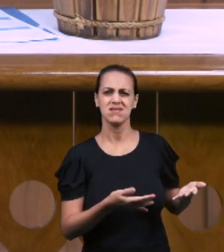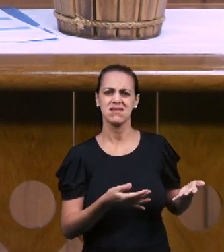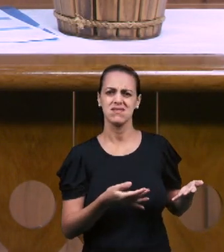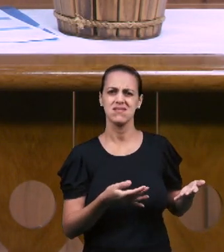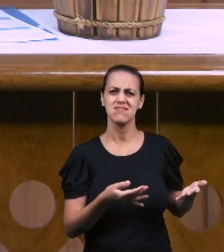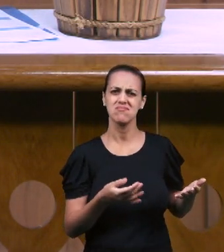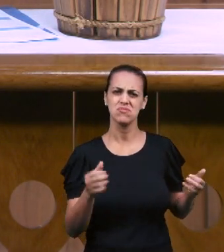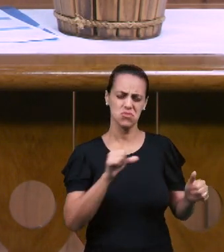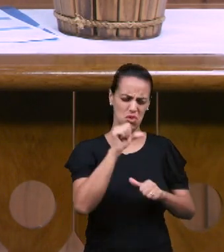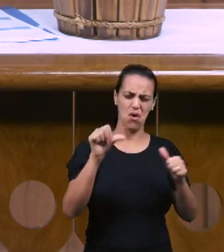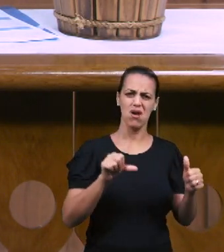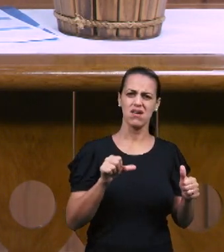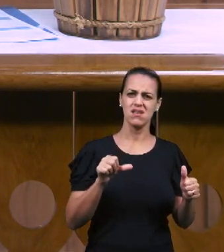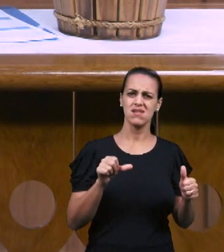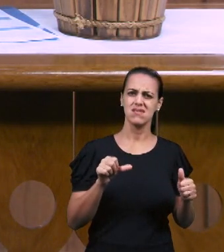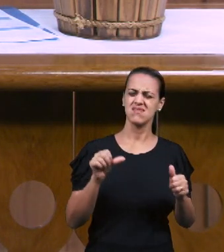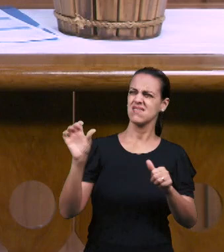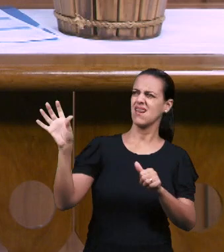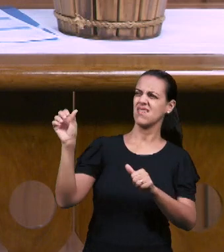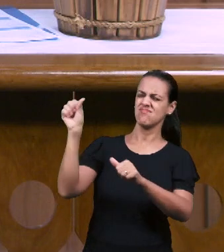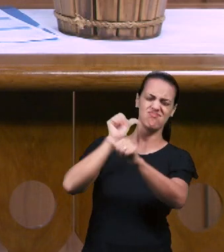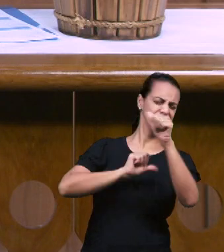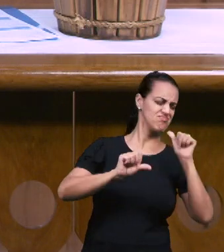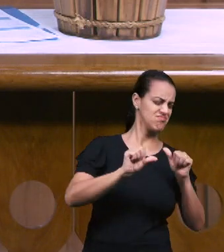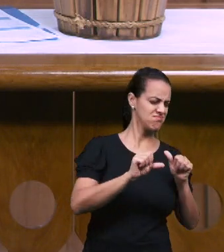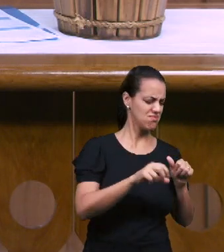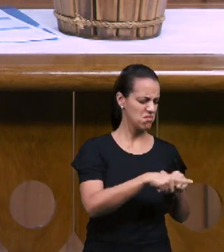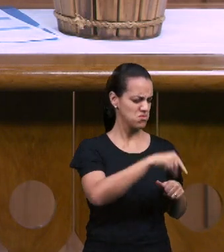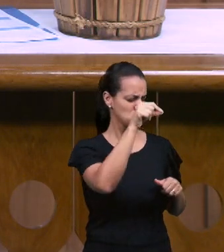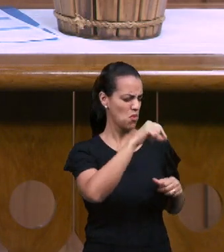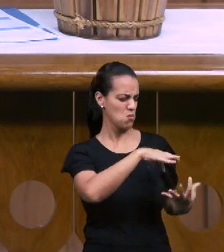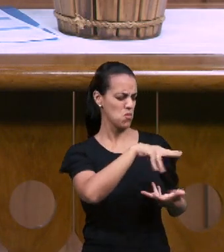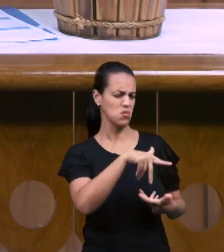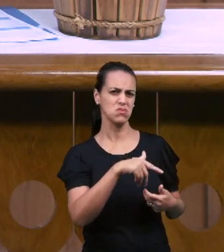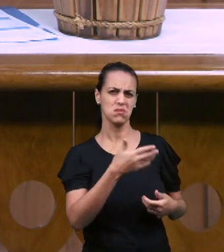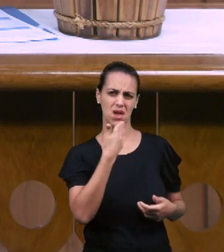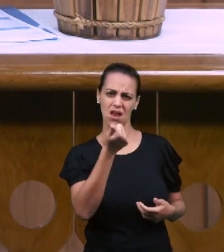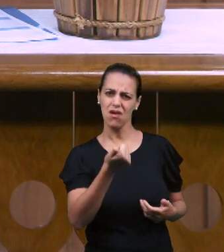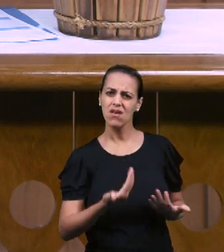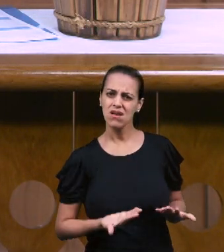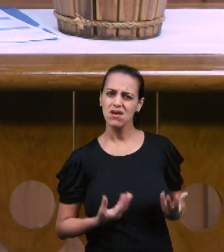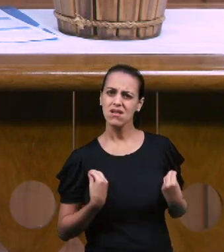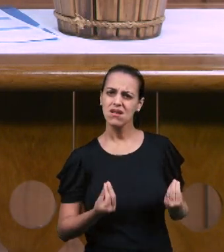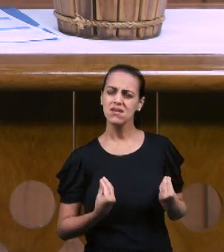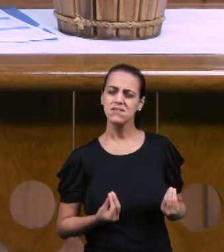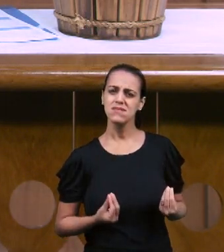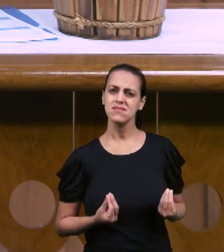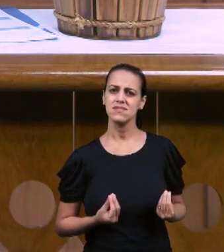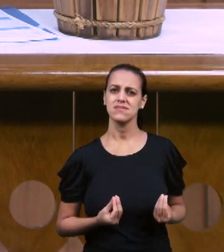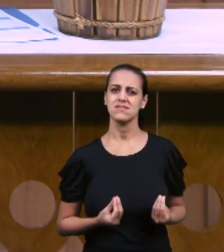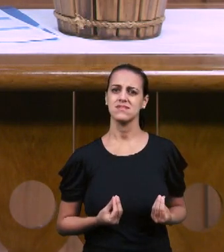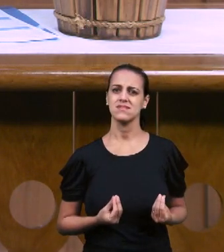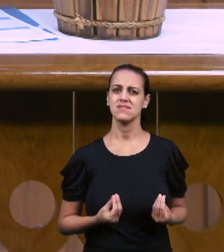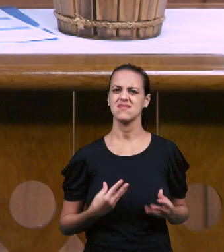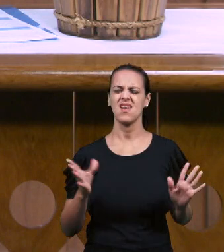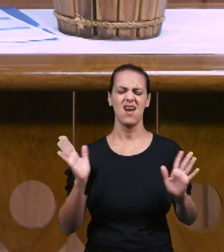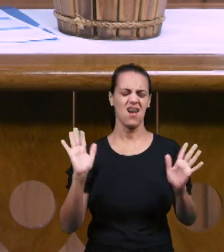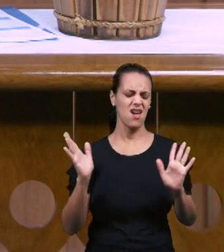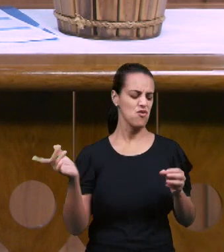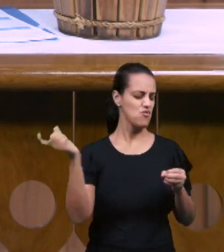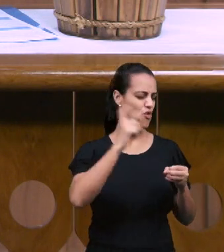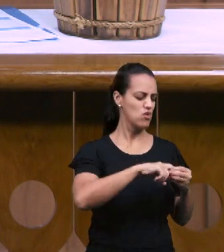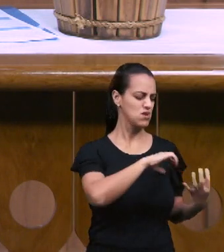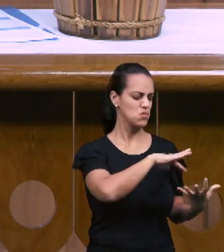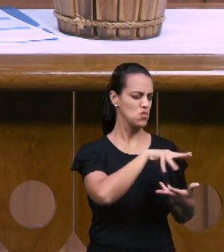Vous avez reçu un jour, une bénédiction un jour. Maintenant, vous êtes revenu dans le monde. Non, je vais